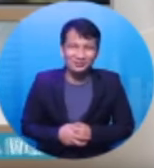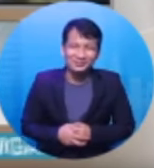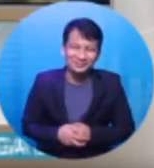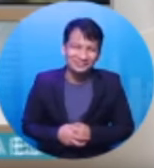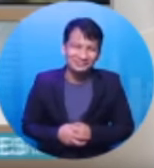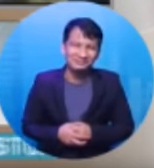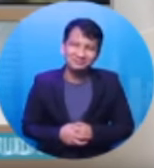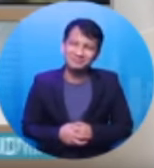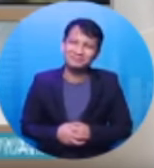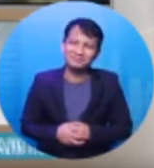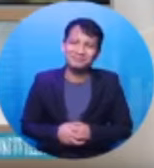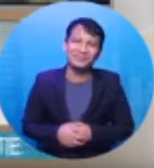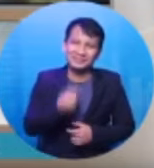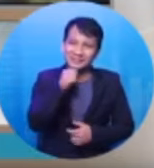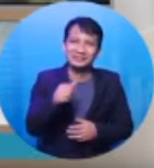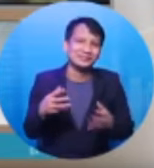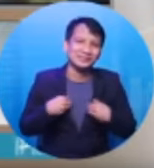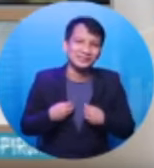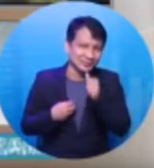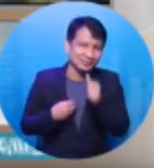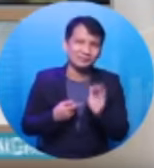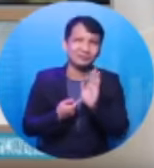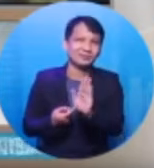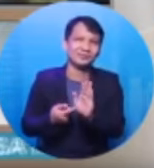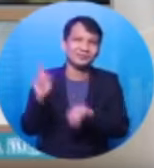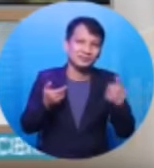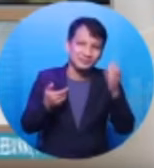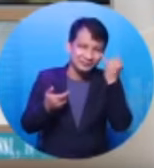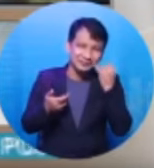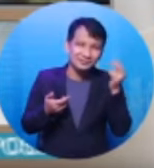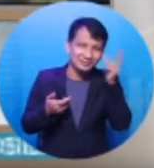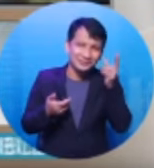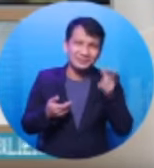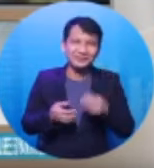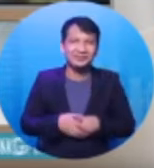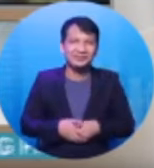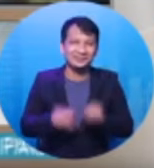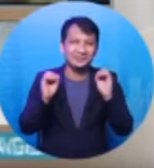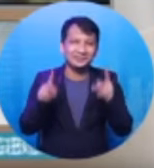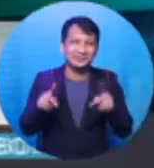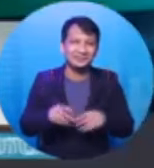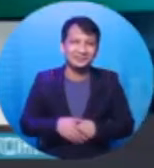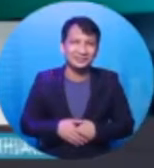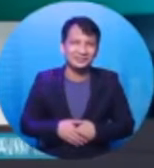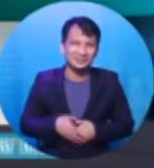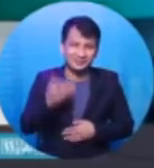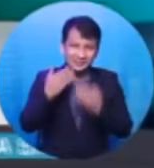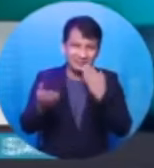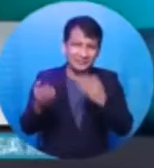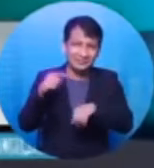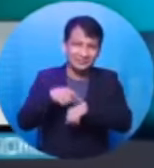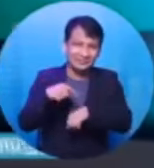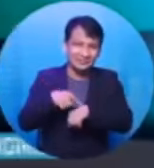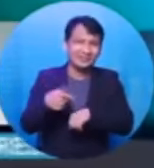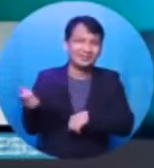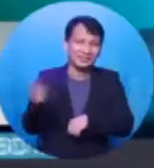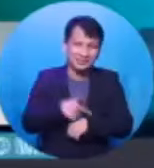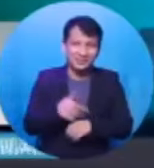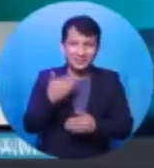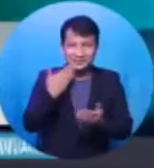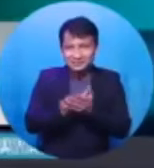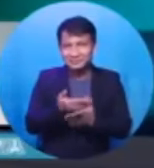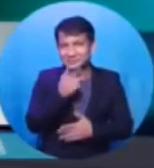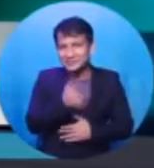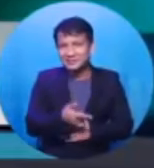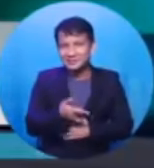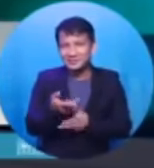Sige, hindi ma'am. Hindi niya matanggap na nasasabi ako nung doon na wala na kami ni Jundrel. Okay, okay. Sige, ma'am. Ma'am, salamat ulit sa time na binigyan sa amin. Good luck po, madam,